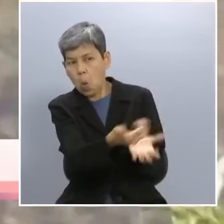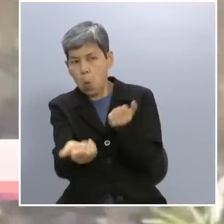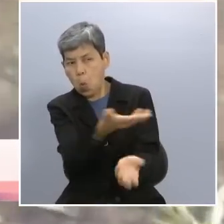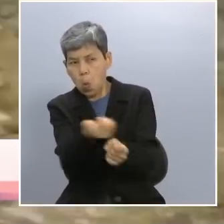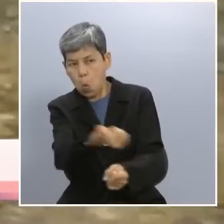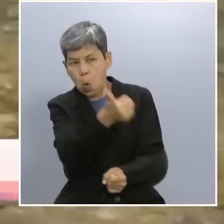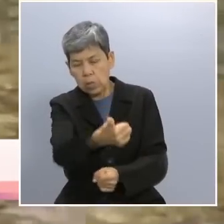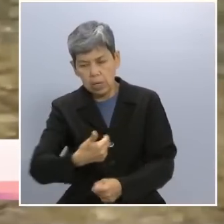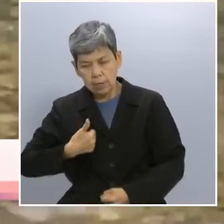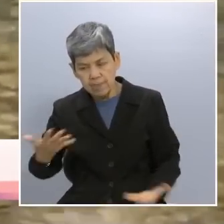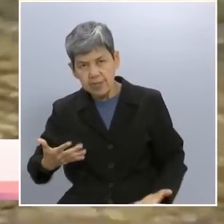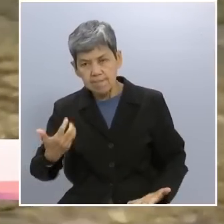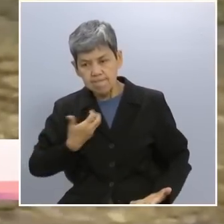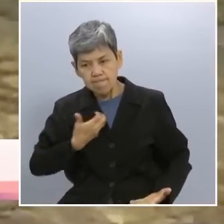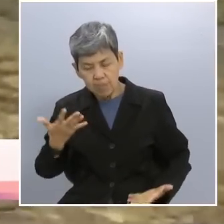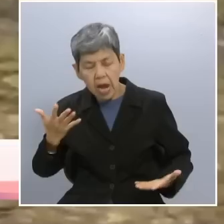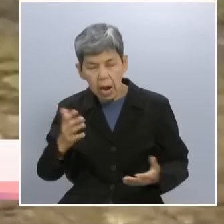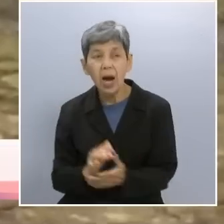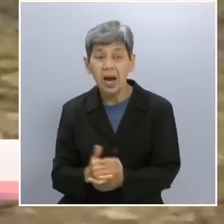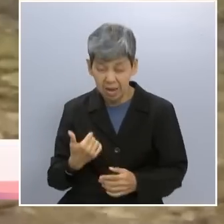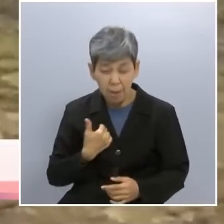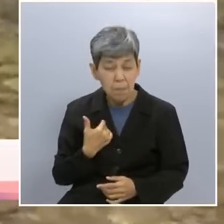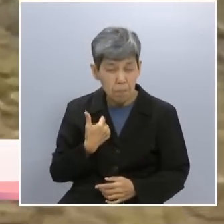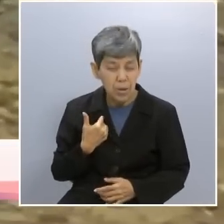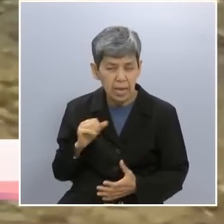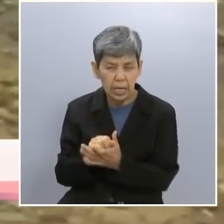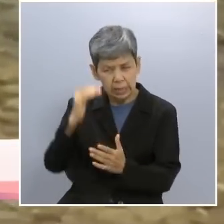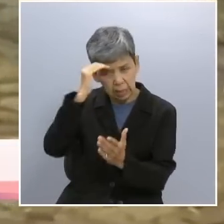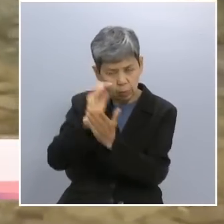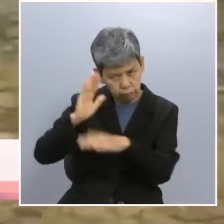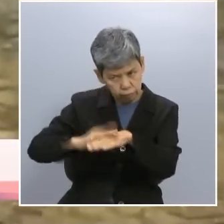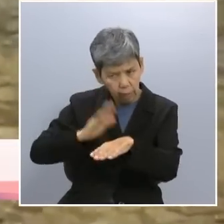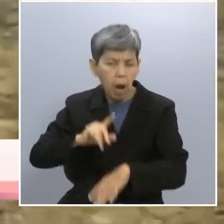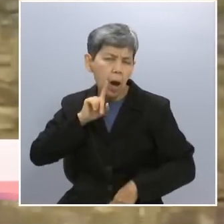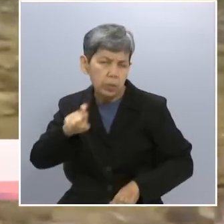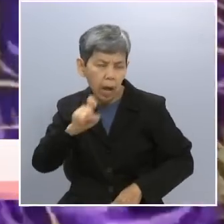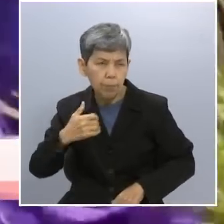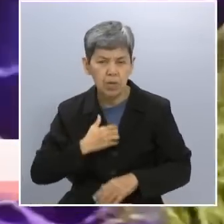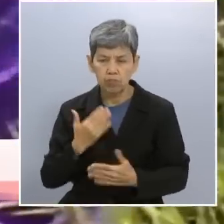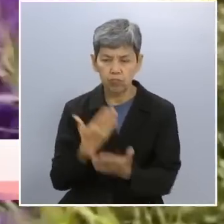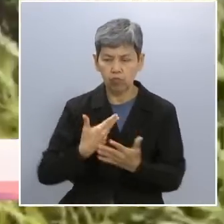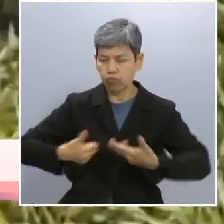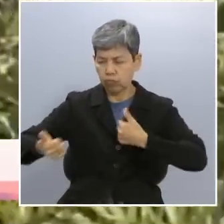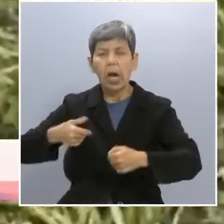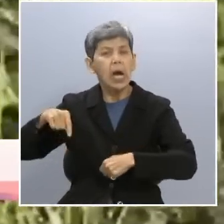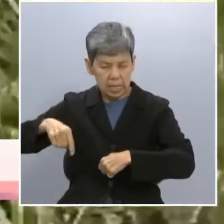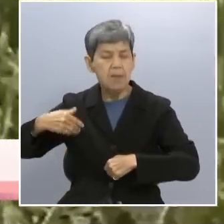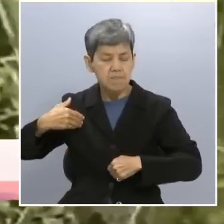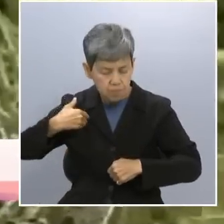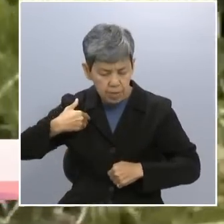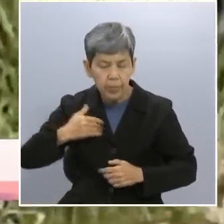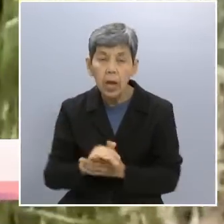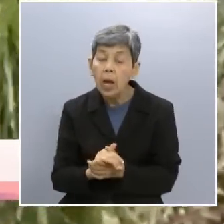อยเงินกู้ทับพื้นที่เพราะว่าหนึ่งในผู้ต้องสงสัยที่ถูกตำรวจเรียกตัวไปสอบก็เป็นนายทุนเงินกู้เช่นเดียวกันหลังจ